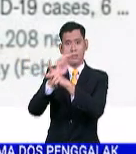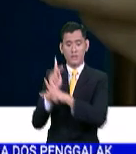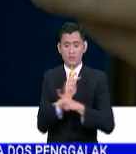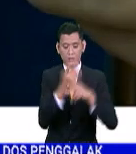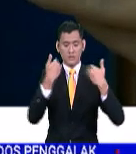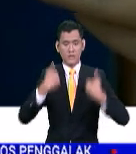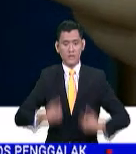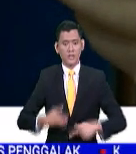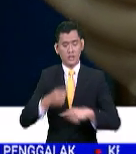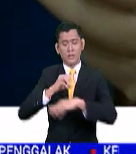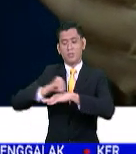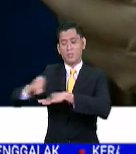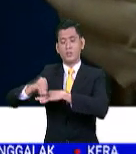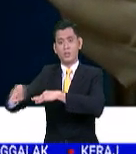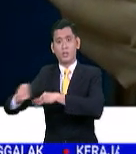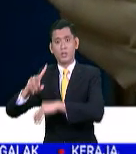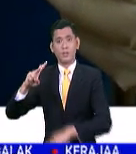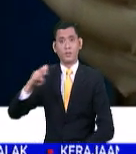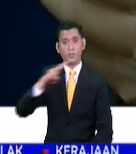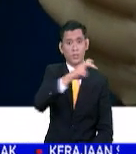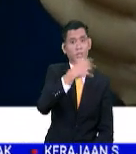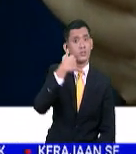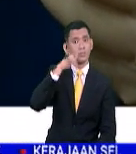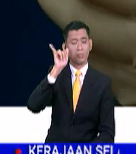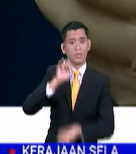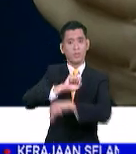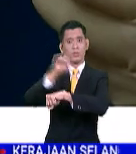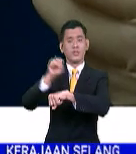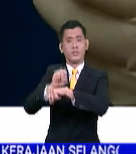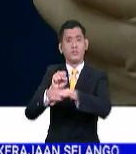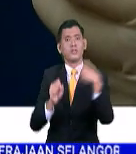daripada jangkitan virus. Semalam, Singapura melaporkan